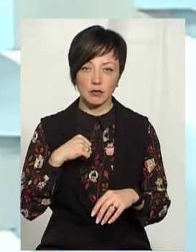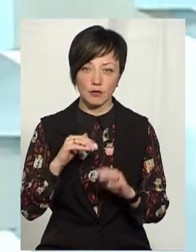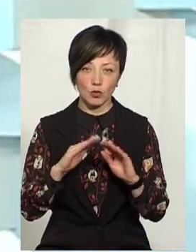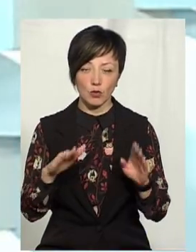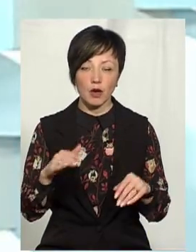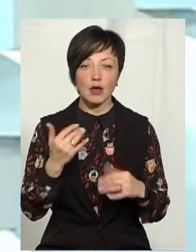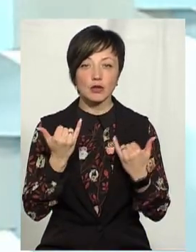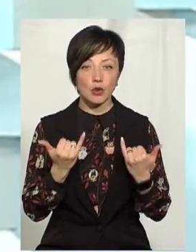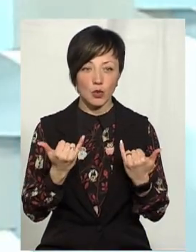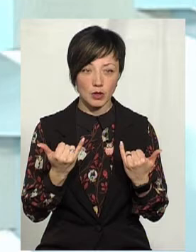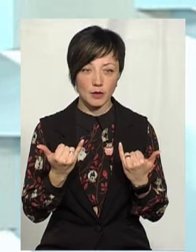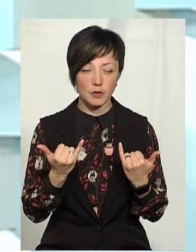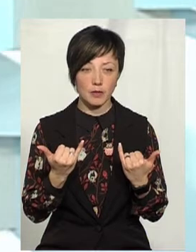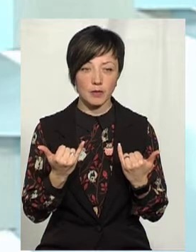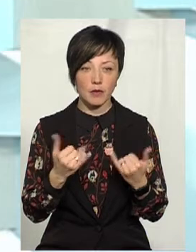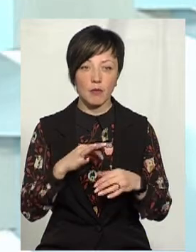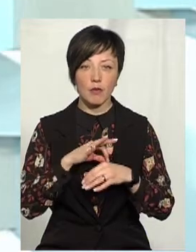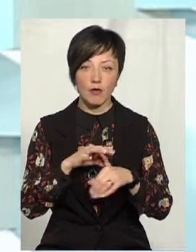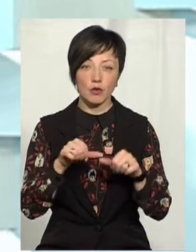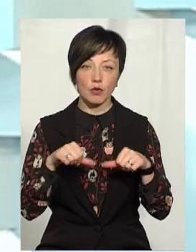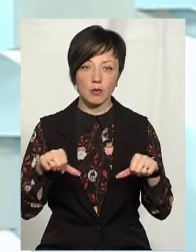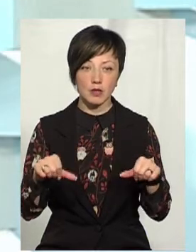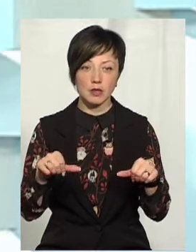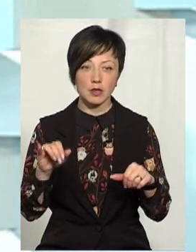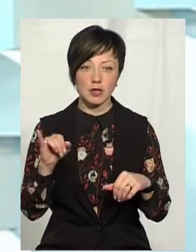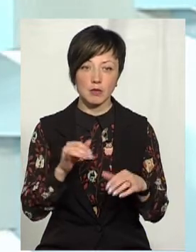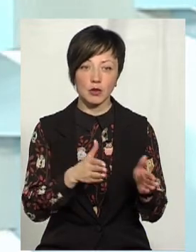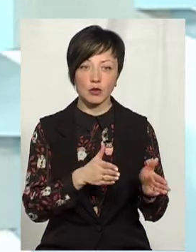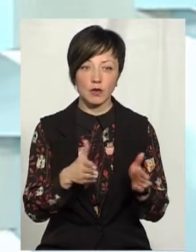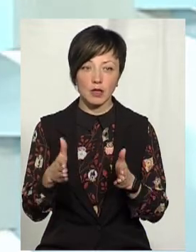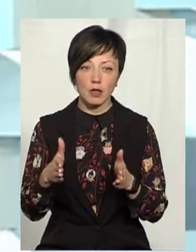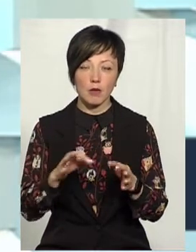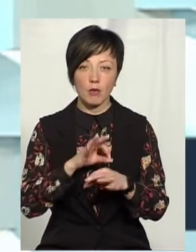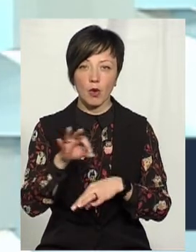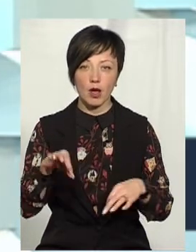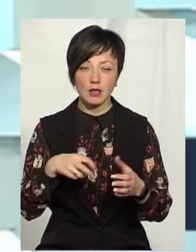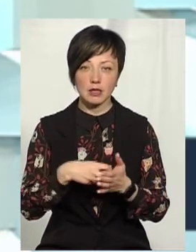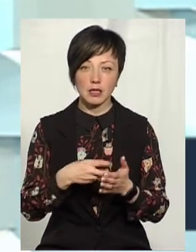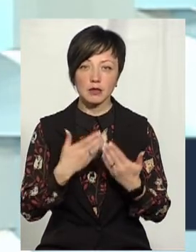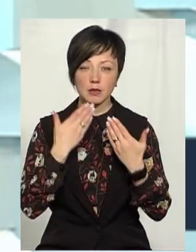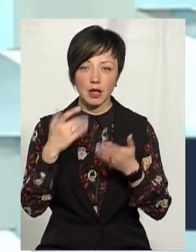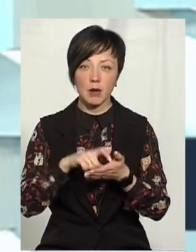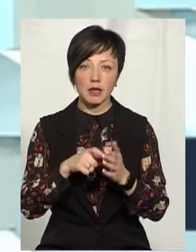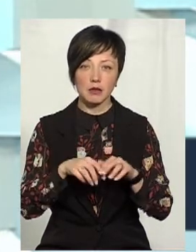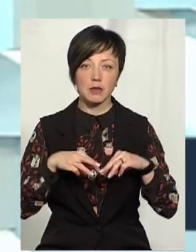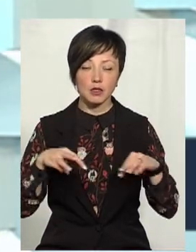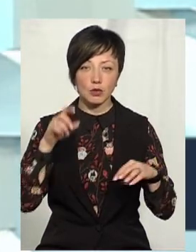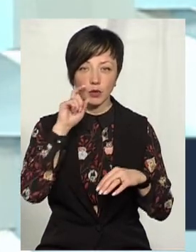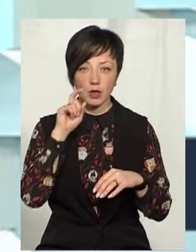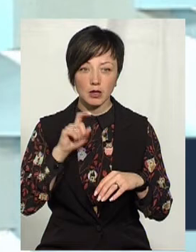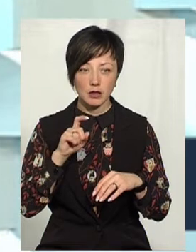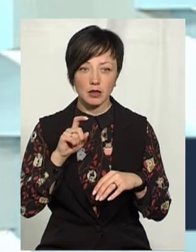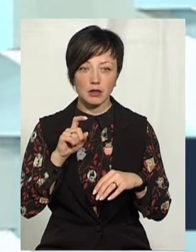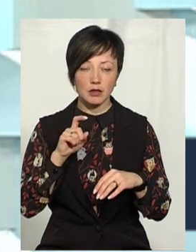вдома. Більше того, ми сьогодні проводили комісію, і ми вже підготували проєкт листа, будемо звертатися до Кабінету міністрів України, як